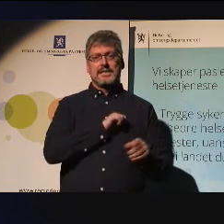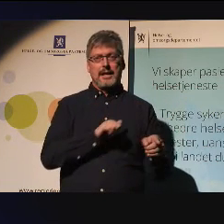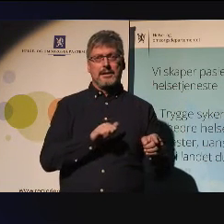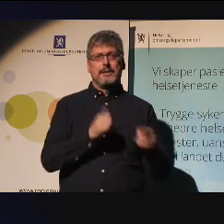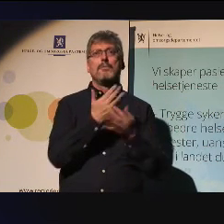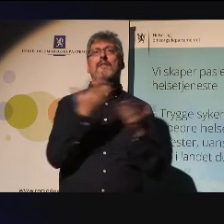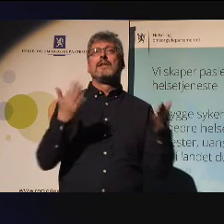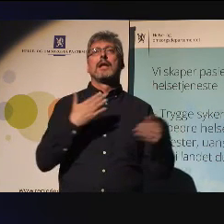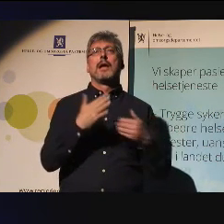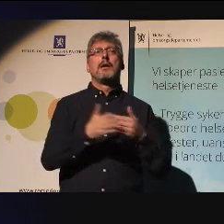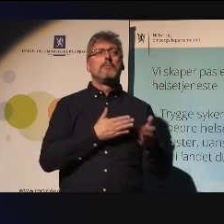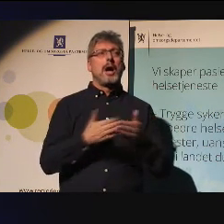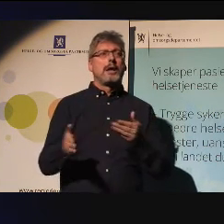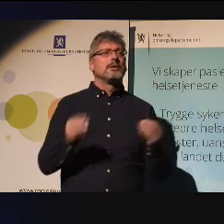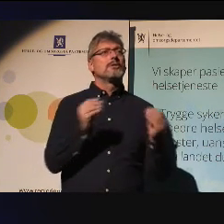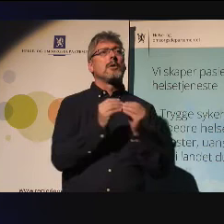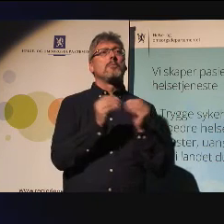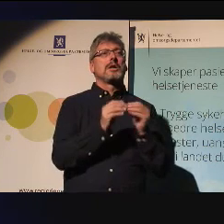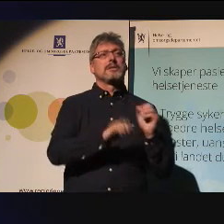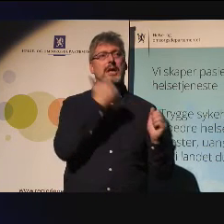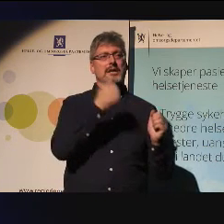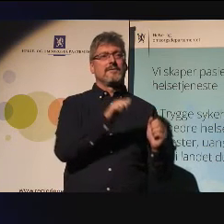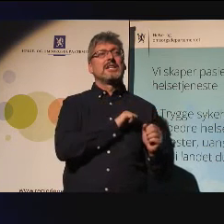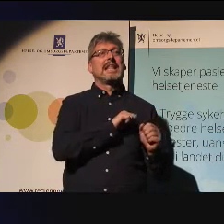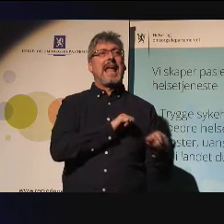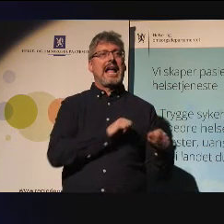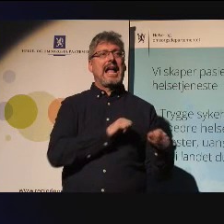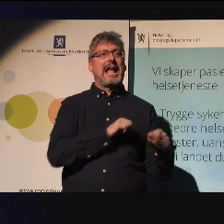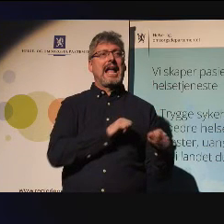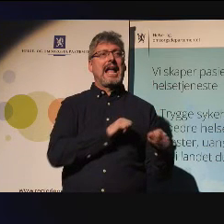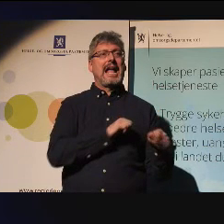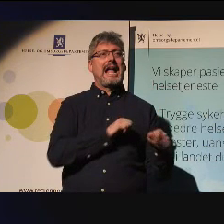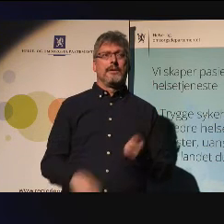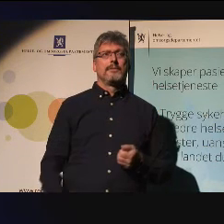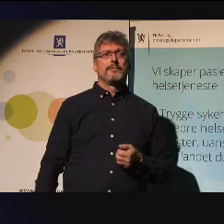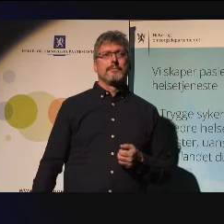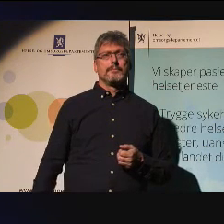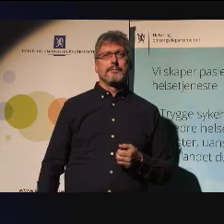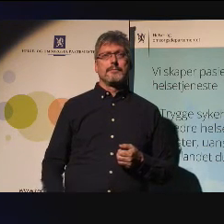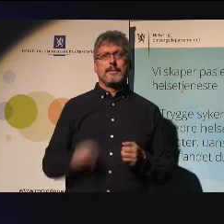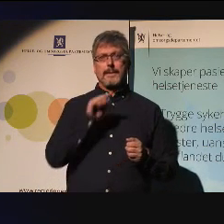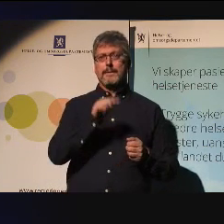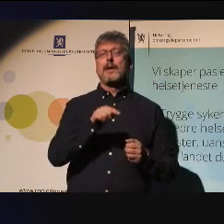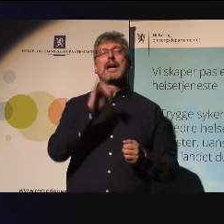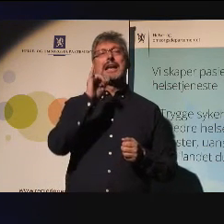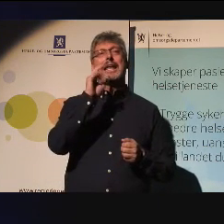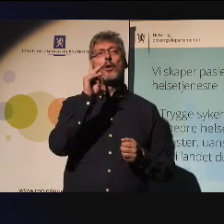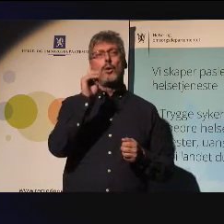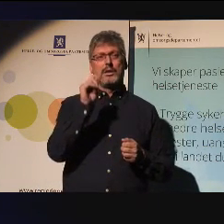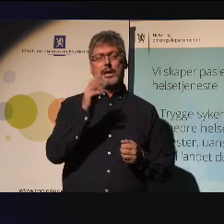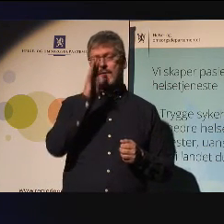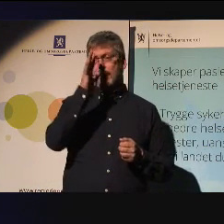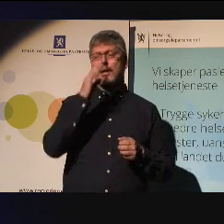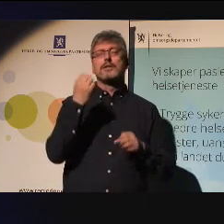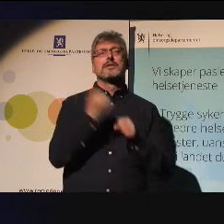hvilken behandling det som passer best for mitt liv og det som viktig i mitt liv. Der IKT et fantastisk